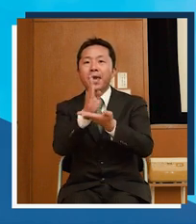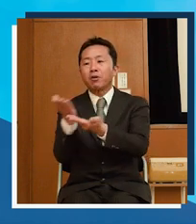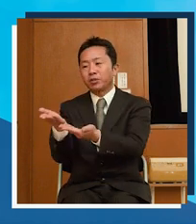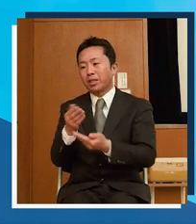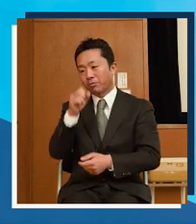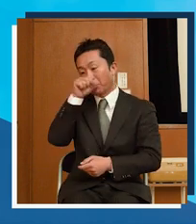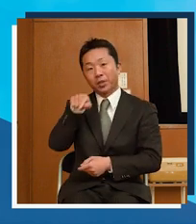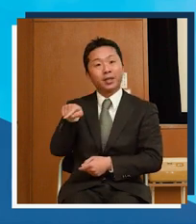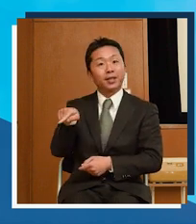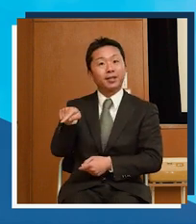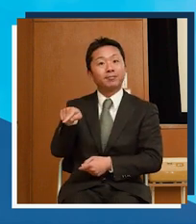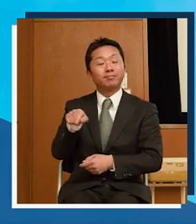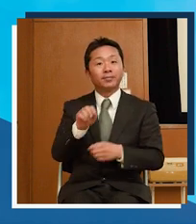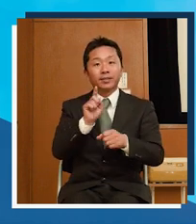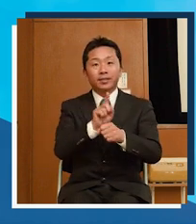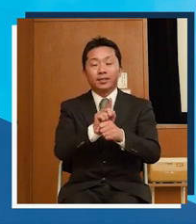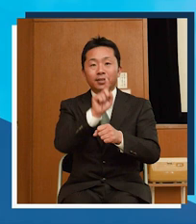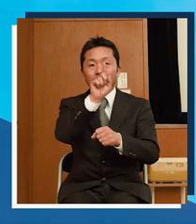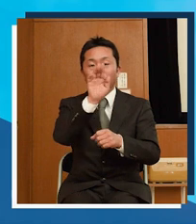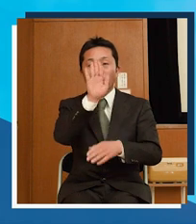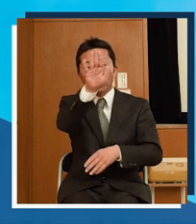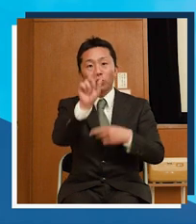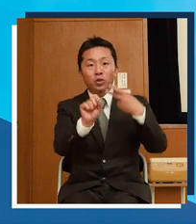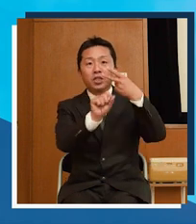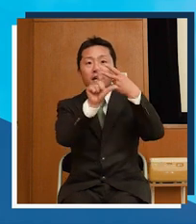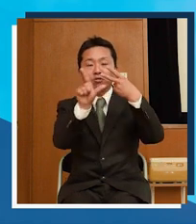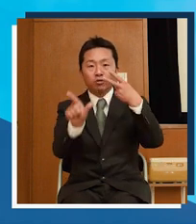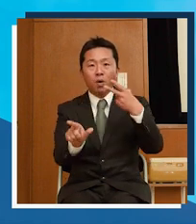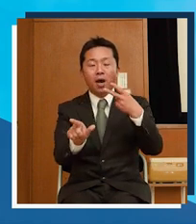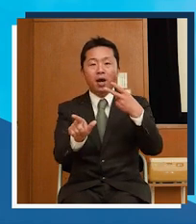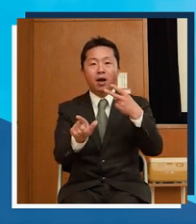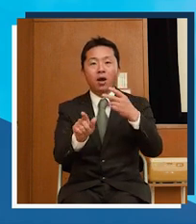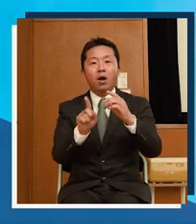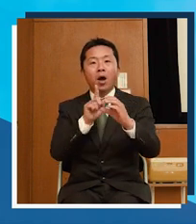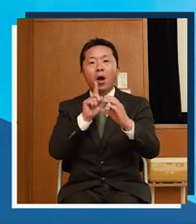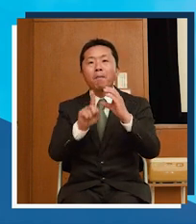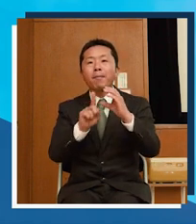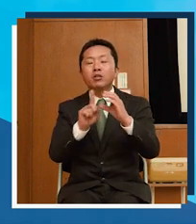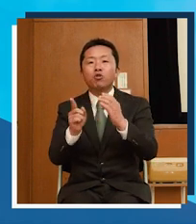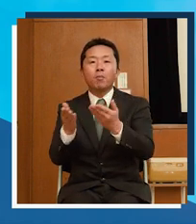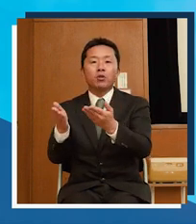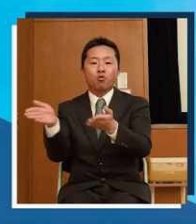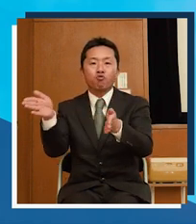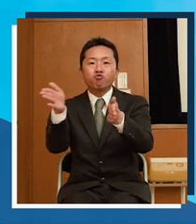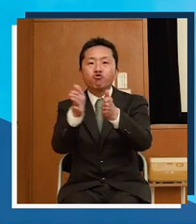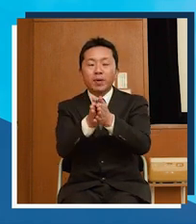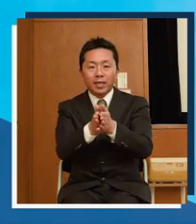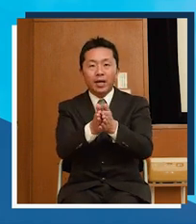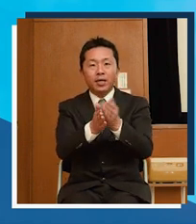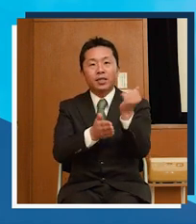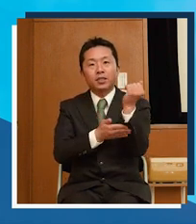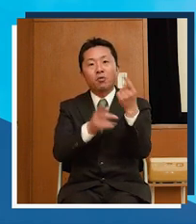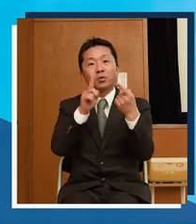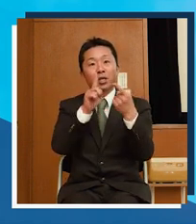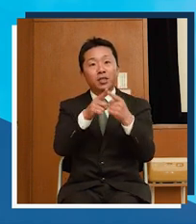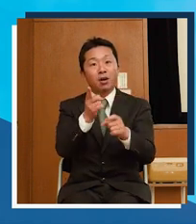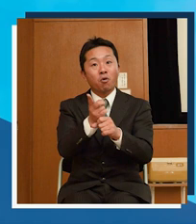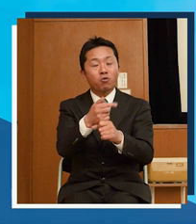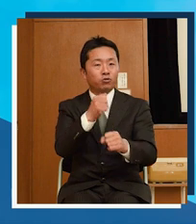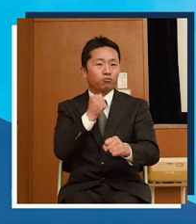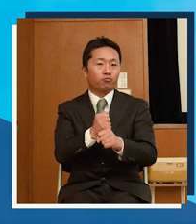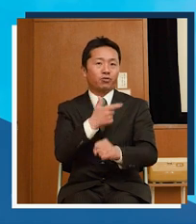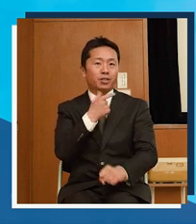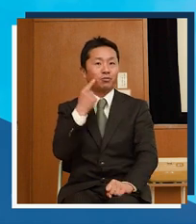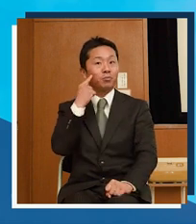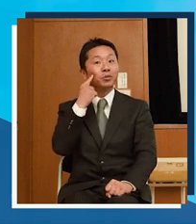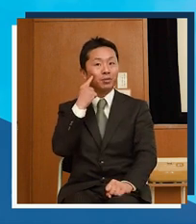そして来月2月にはえパブリックコメントを経た後でえこの地域外交の基本的な方針を策定したと思ってい